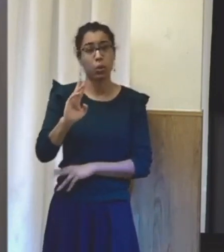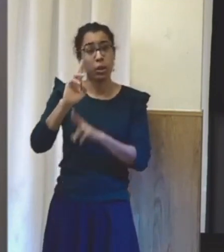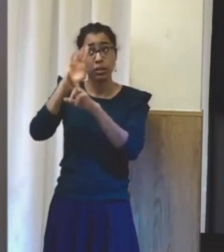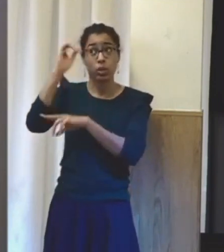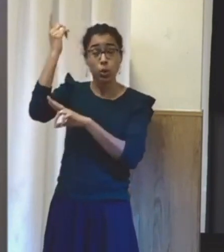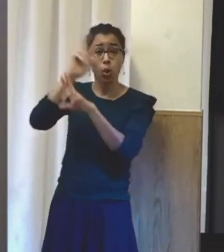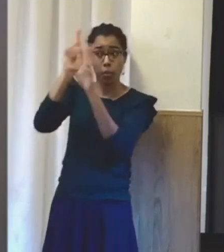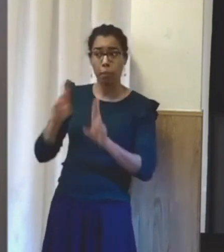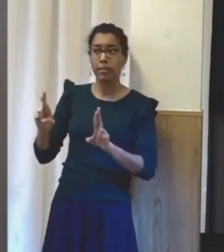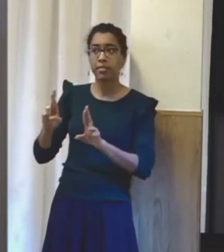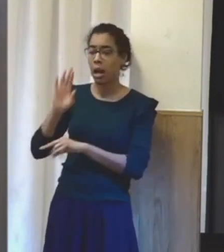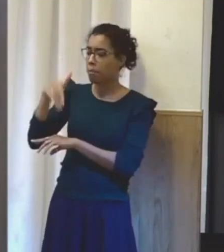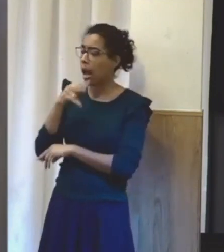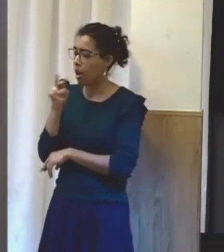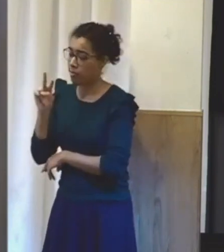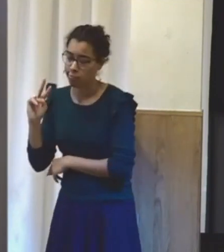se détournait du mal.